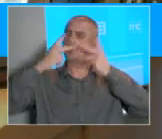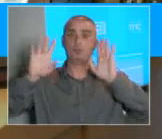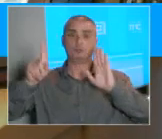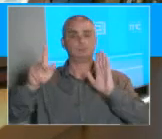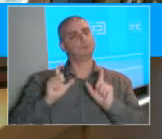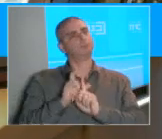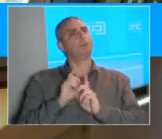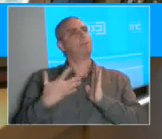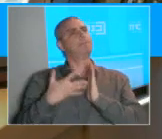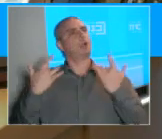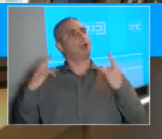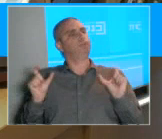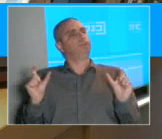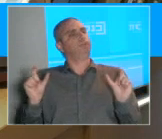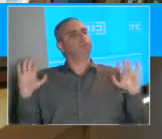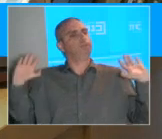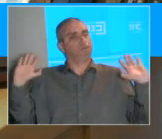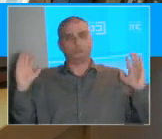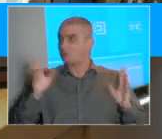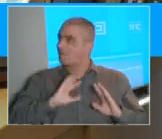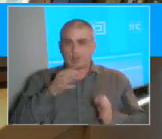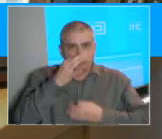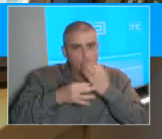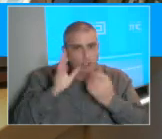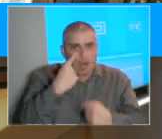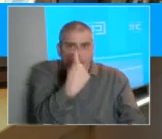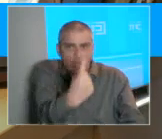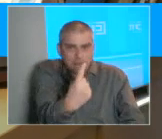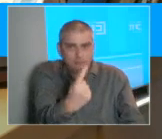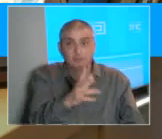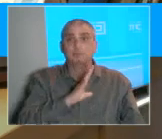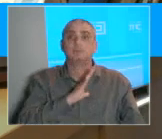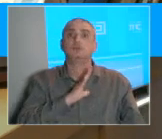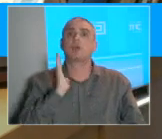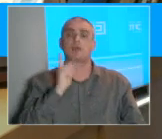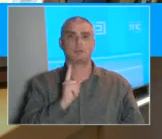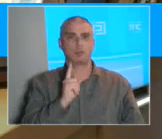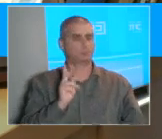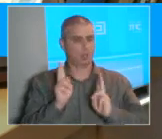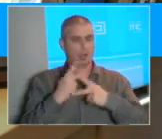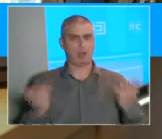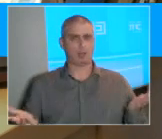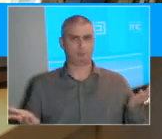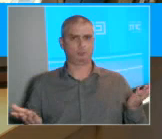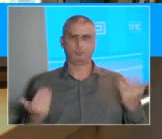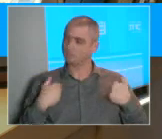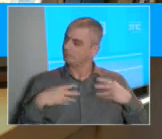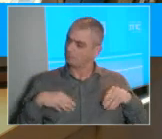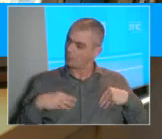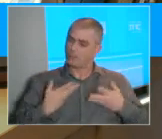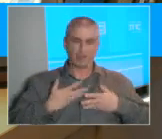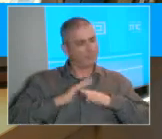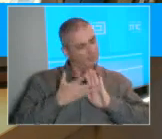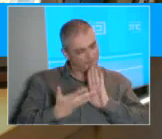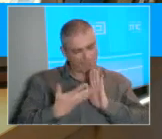הם חסינים מביקורת ומהעלאת שאלות על עצמם, היא מסוכנת מאוד. זה לא יכול להיות, ואני מוכן לקבל עליי